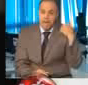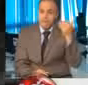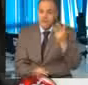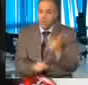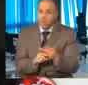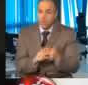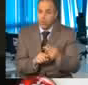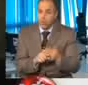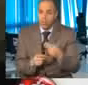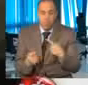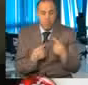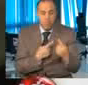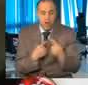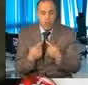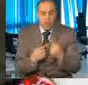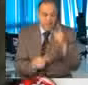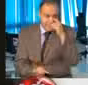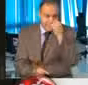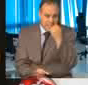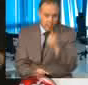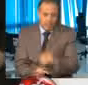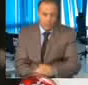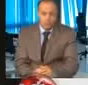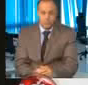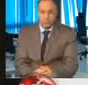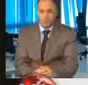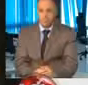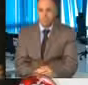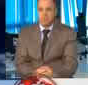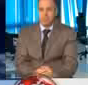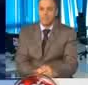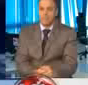سنوات من المفاوضات الشاقة.